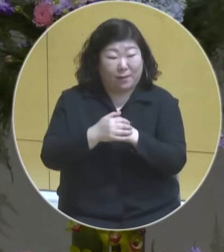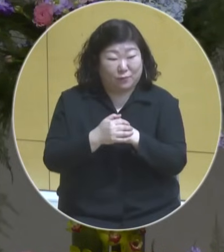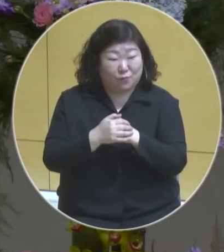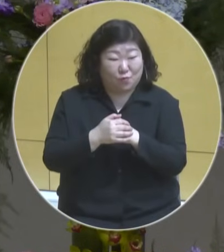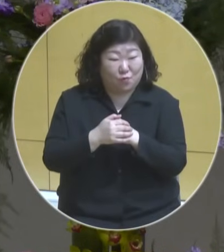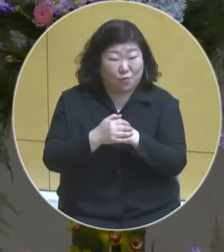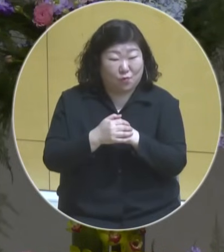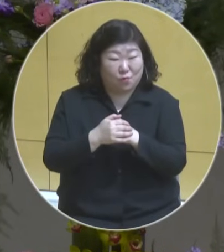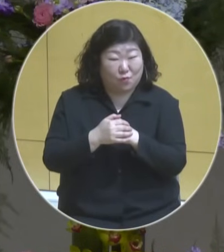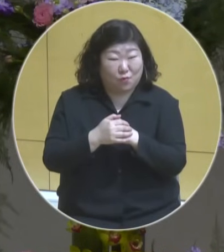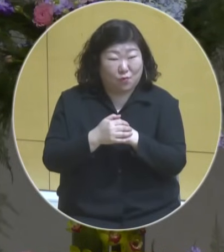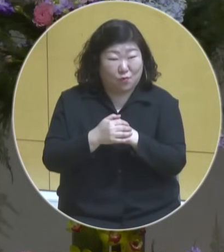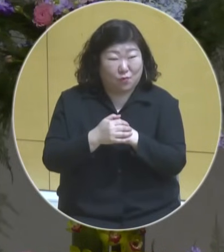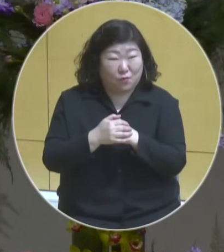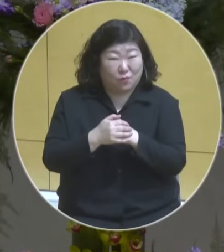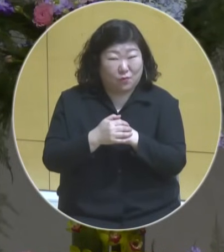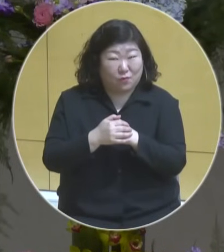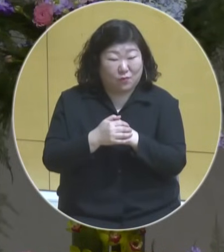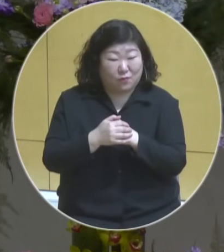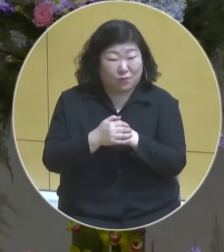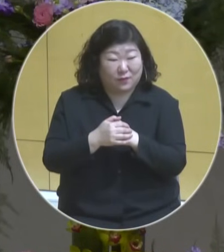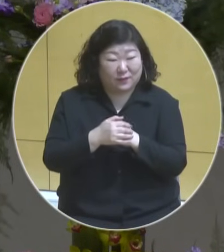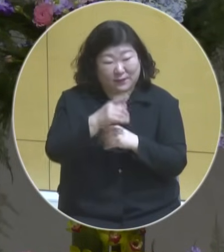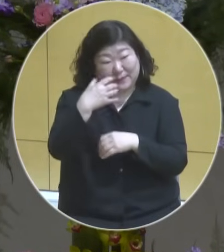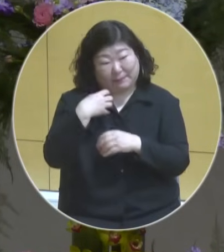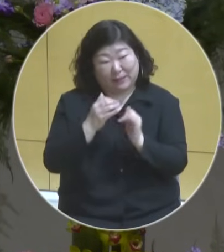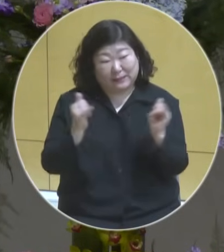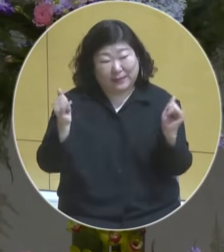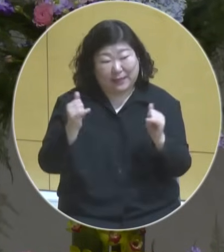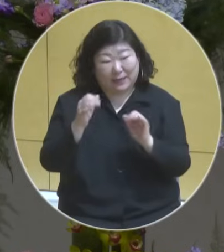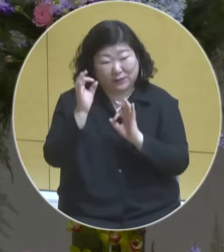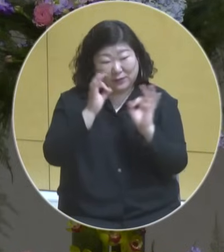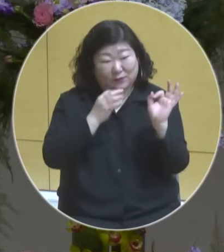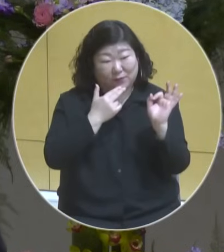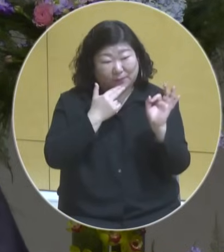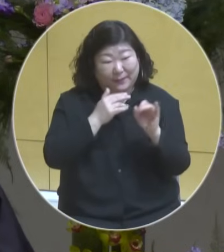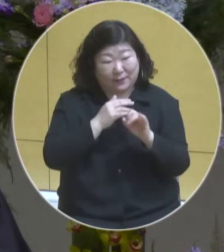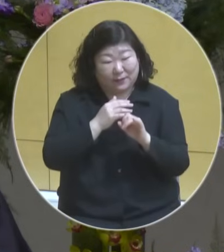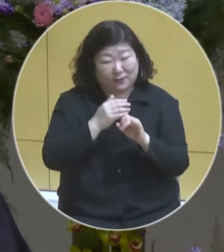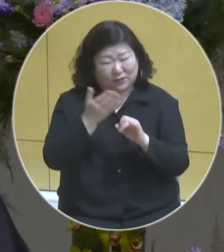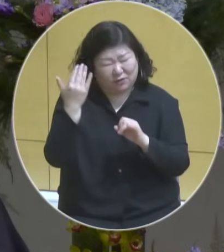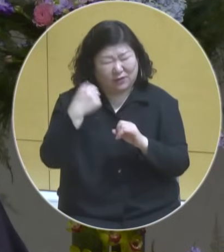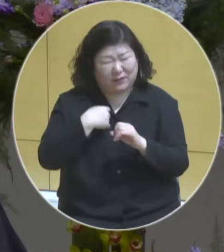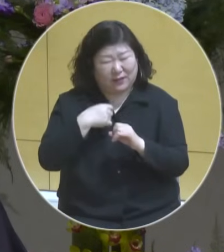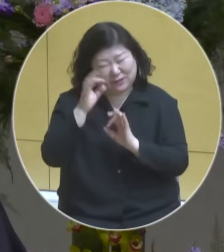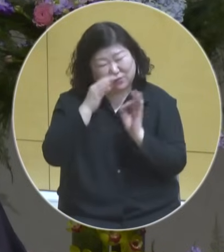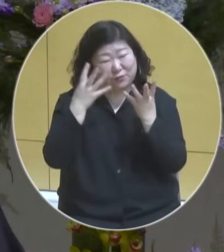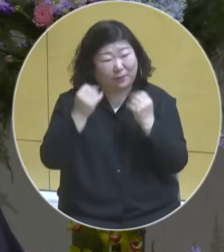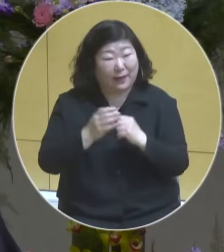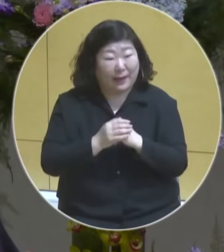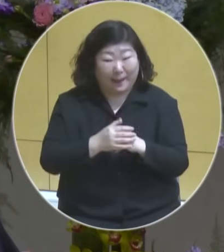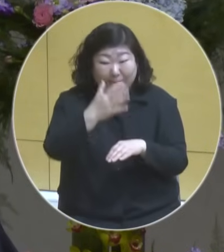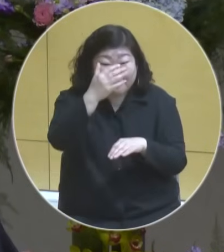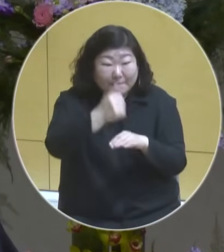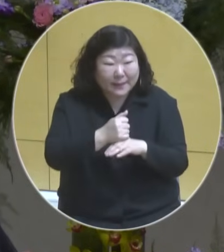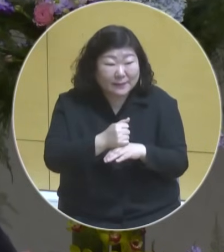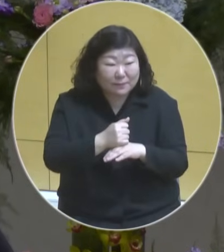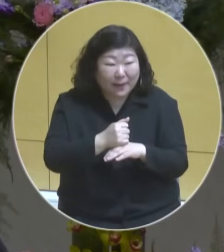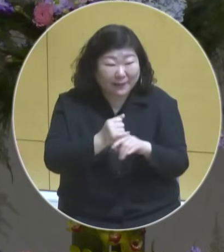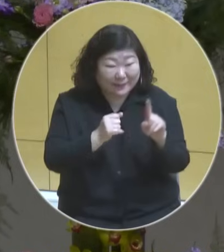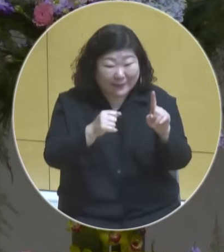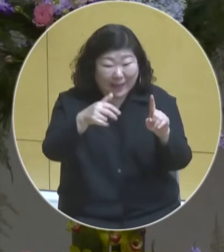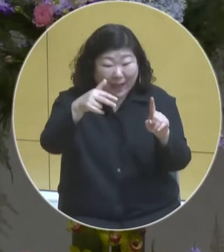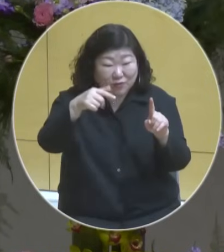저도 처음에 실수를 많이 했거든요 근데 마지막 줄은 한 줄만 나오게 돼 있어요 그 모르셨죠